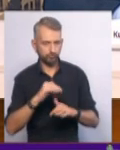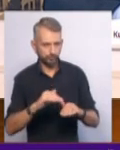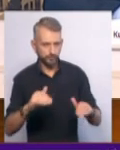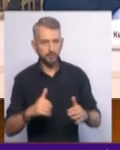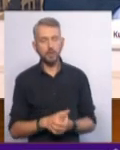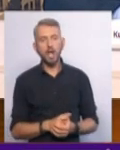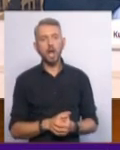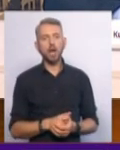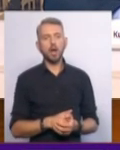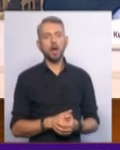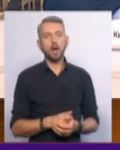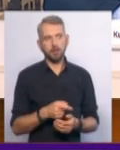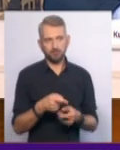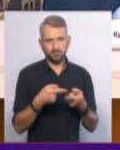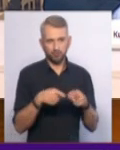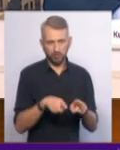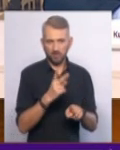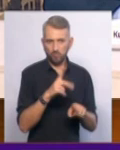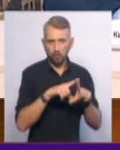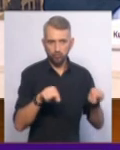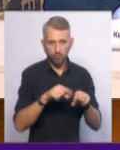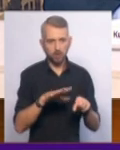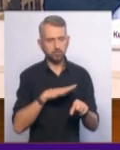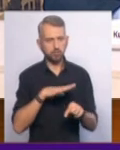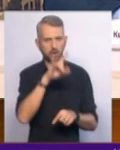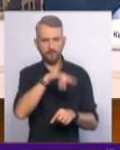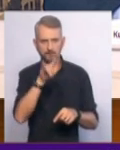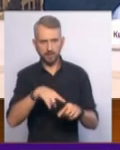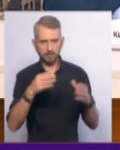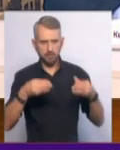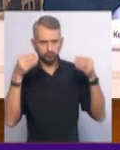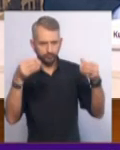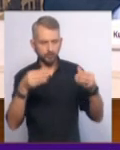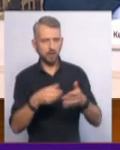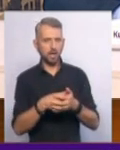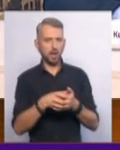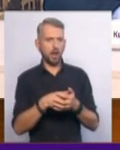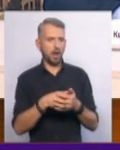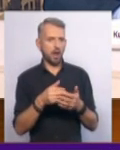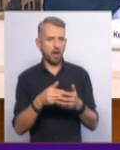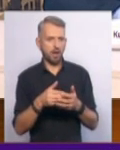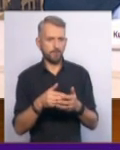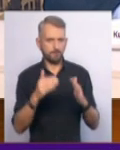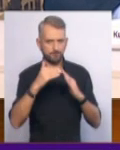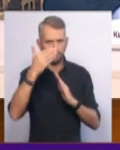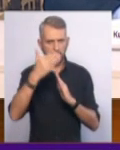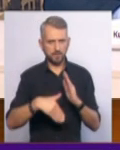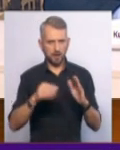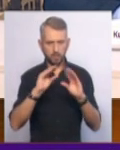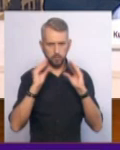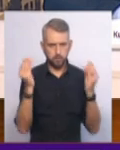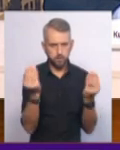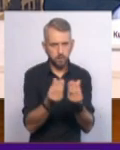було і заміна вікон, і утеплення фасаду, там, і по даху, там і там ремонтні роботи, і по